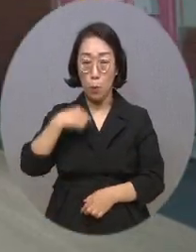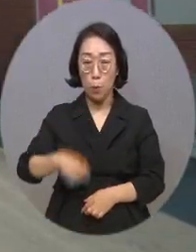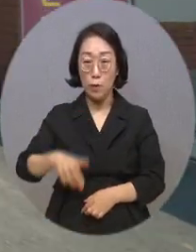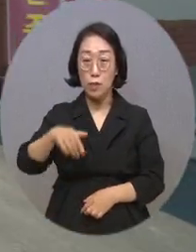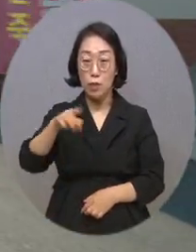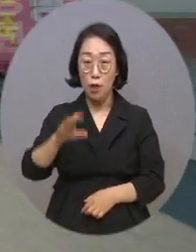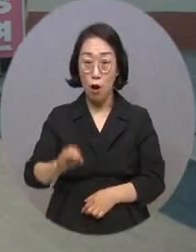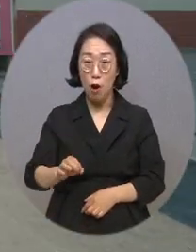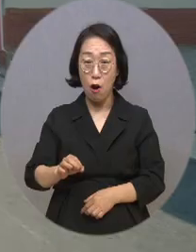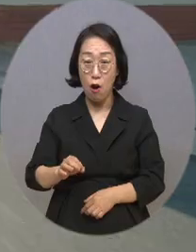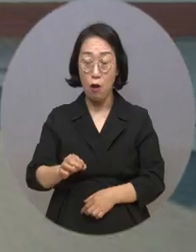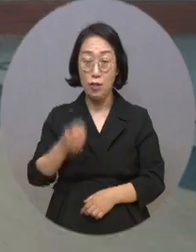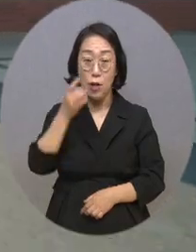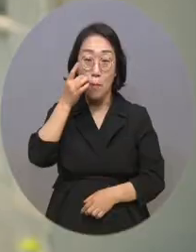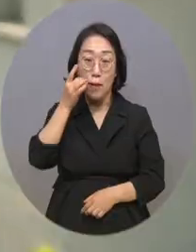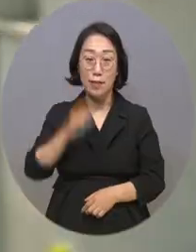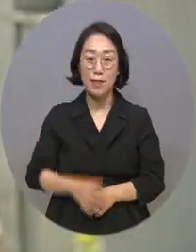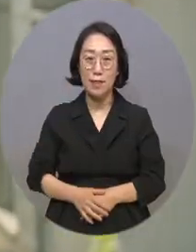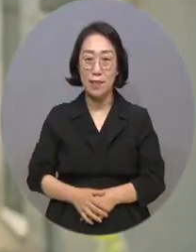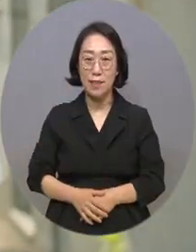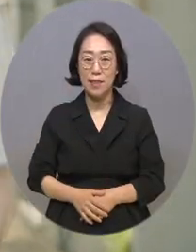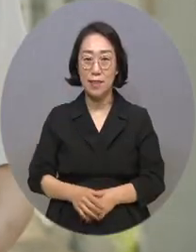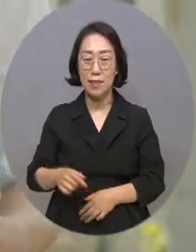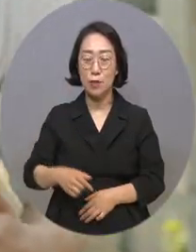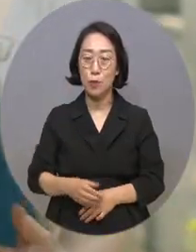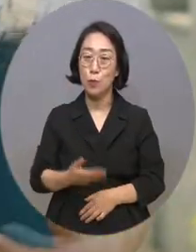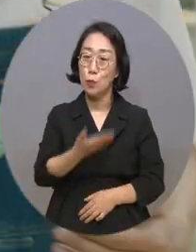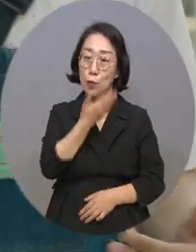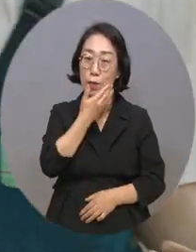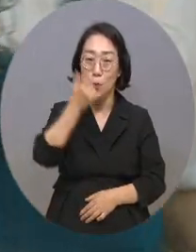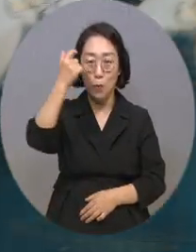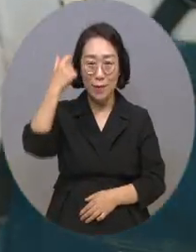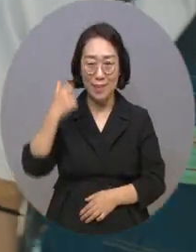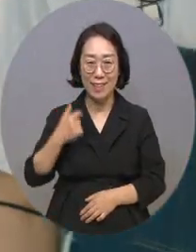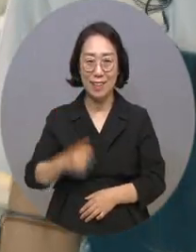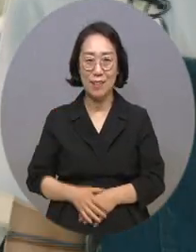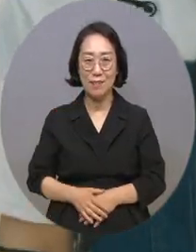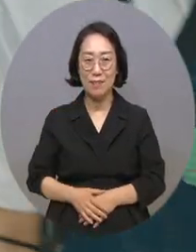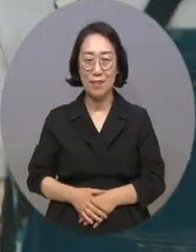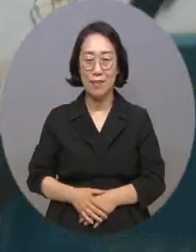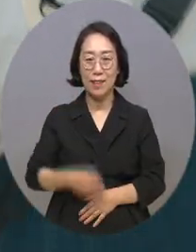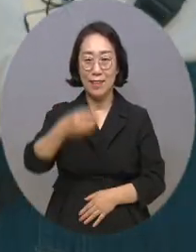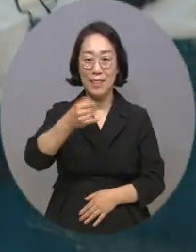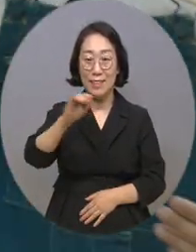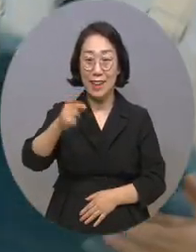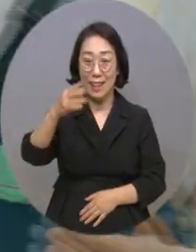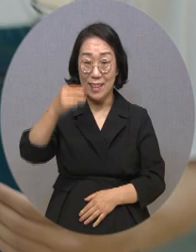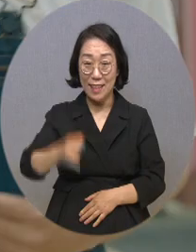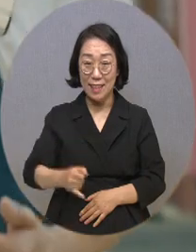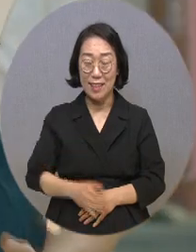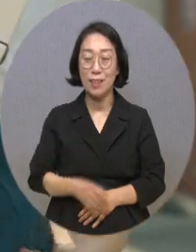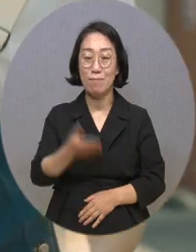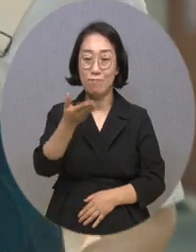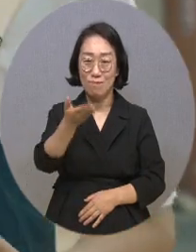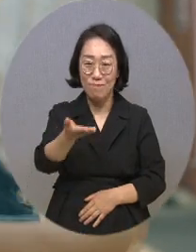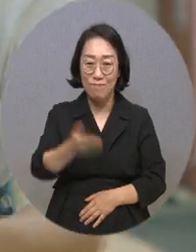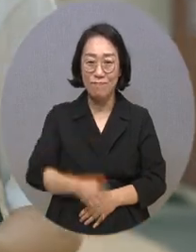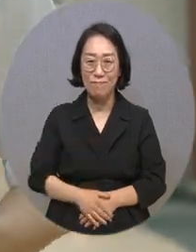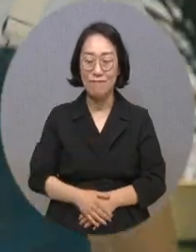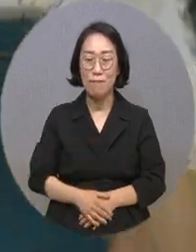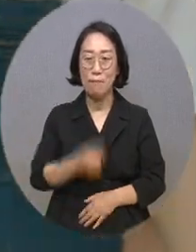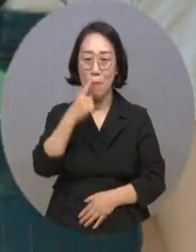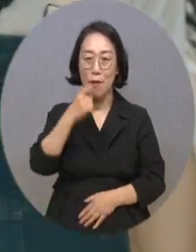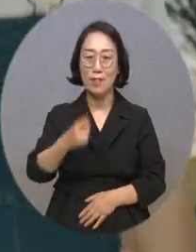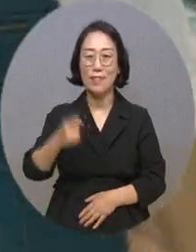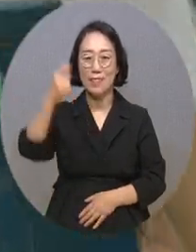아, 네. 이런 느낌으로 저희들이 약간 저랑 우준이 귀요미 느낌이라면은 약간 트렌디하고 섹시한 느낌을 슈리나가 좀 가져가는 걸로 해서 네. 몰아주기